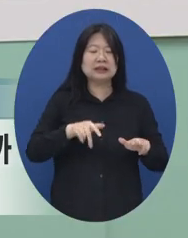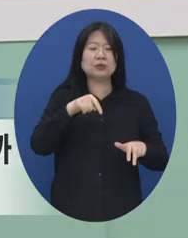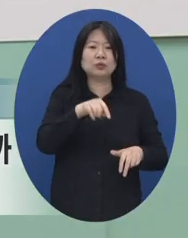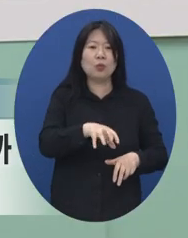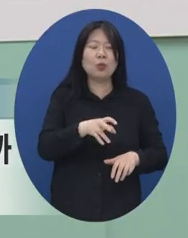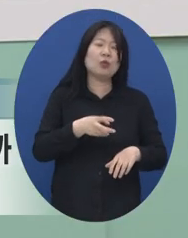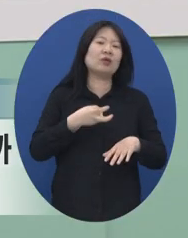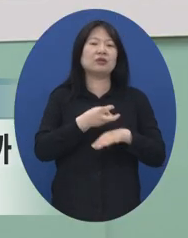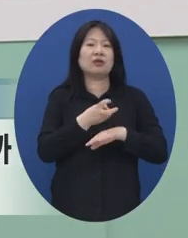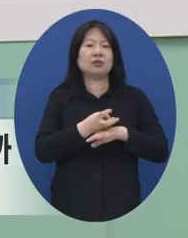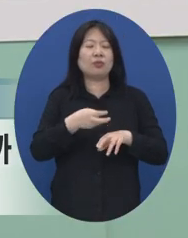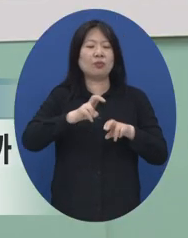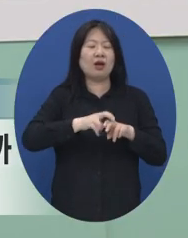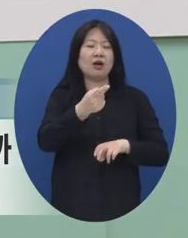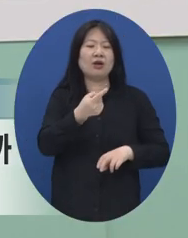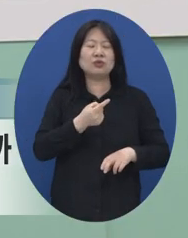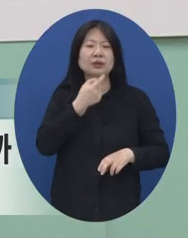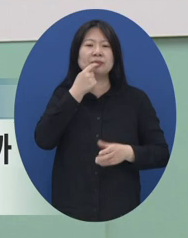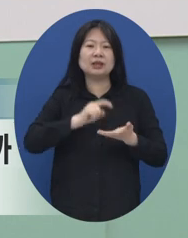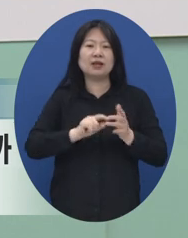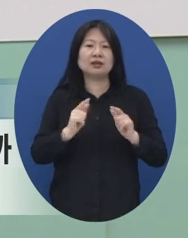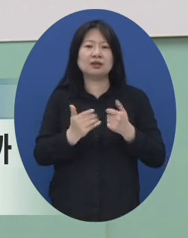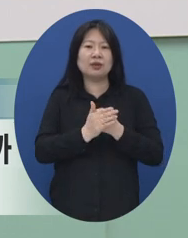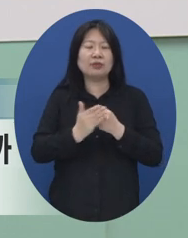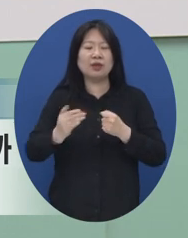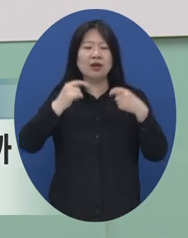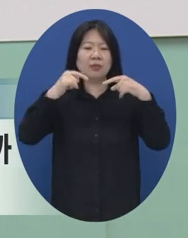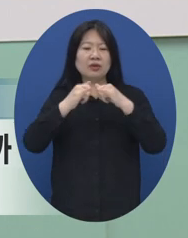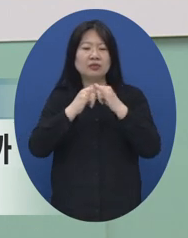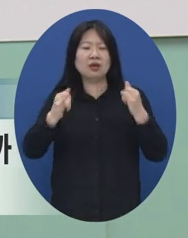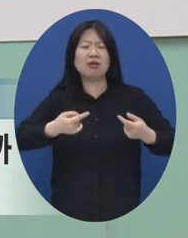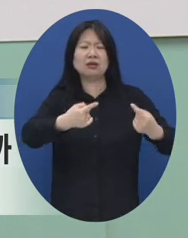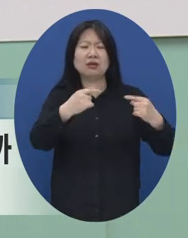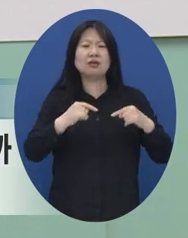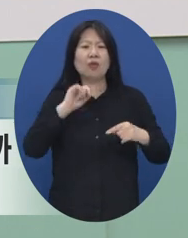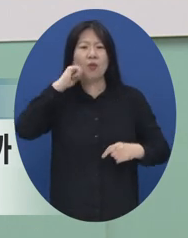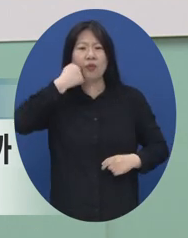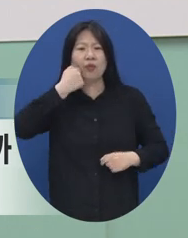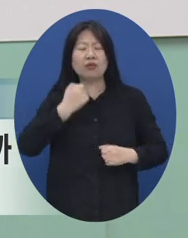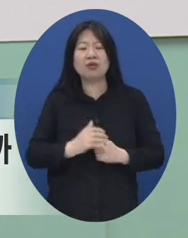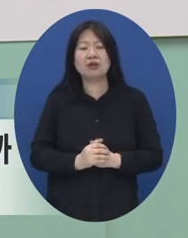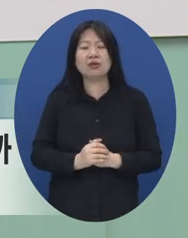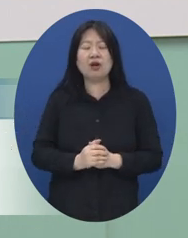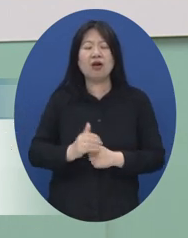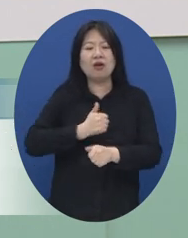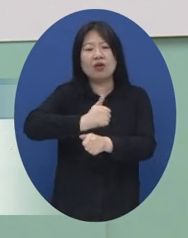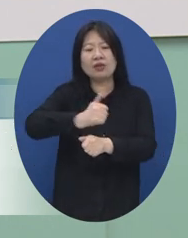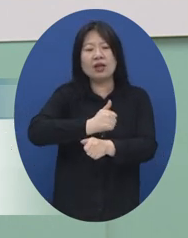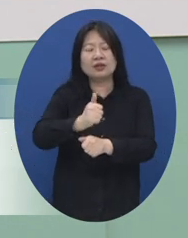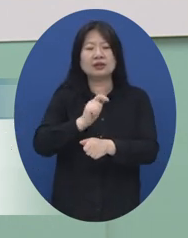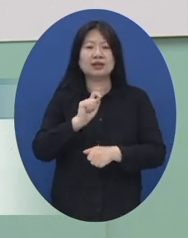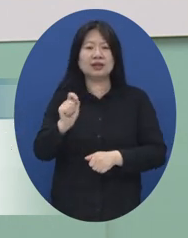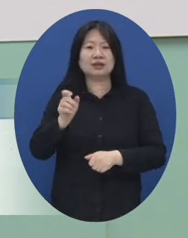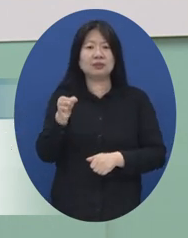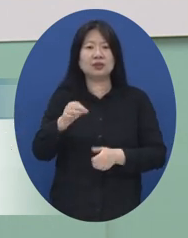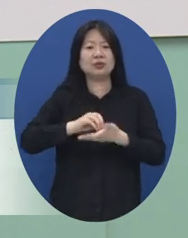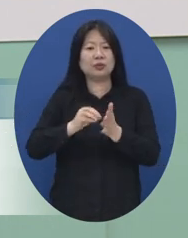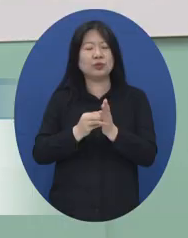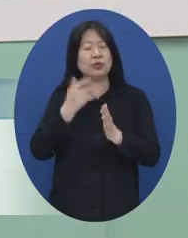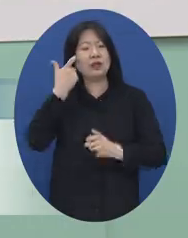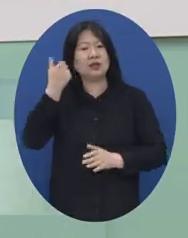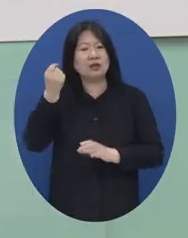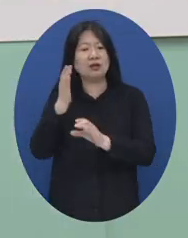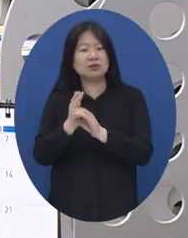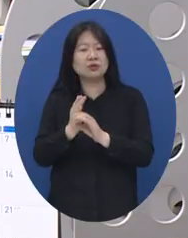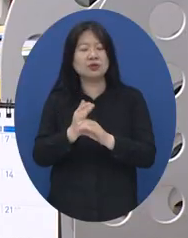대중교통을 이용하기 어려운 유치 이다 보니까 면접자 들이 참석하는 애정 어려움이 수가 되서 이제 왔다갔다 제가 택시비 정도라고